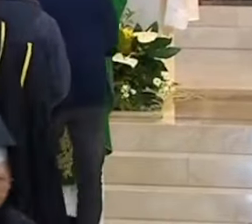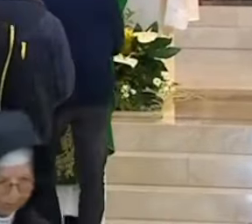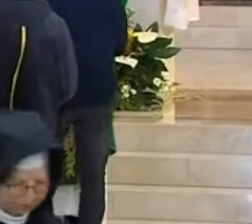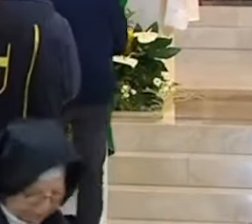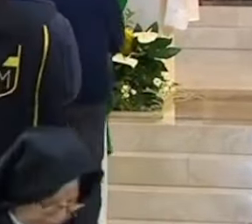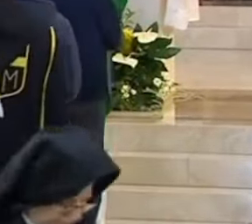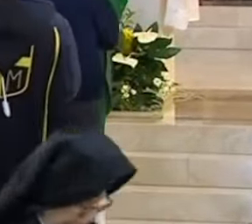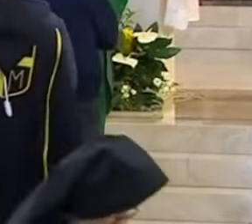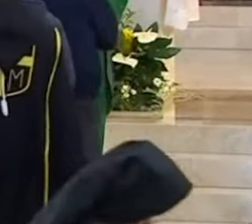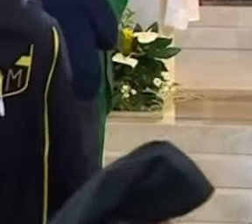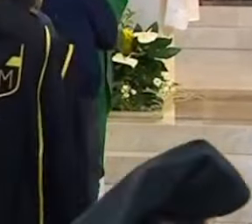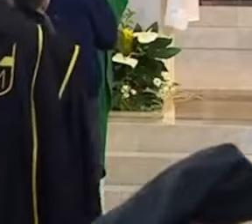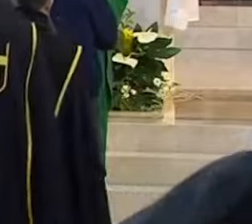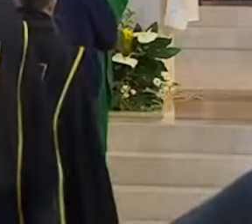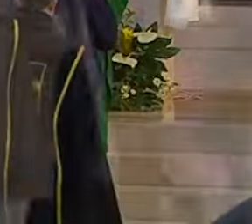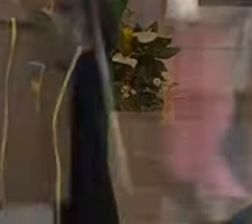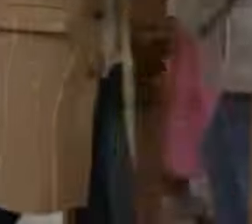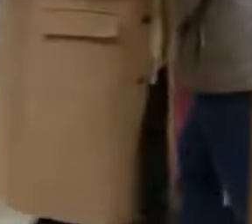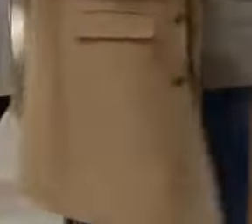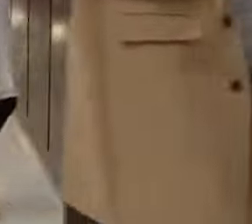mi niczego